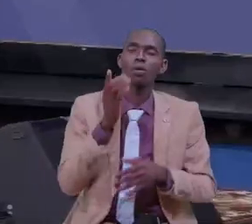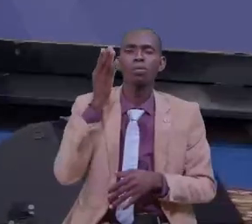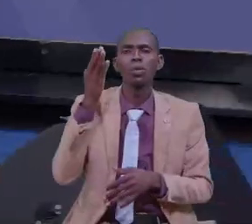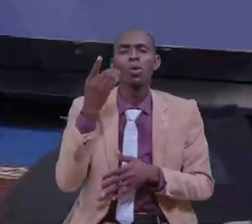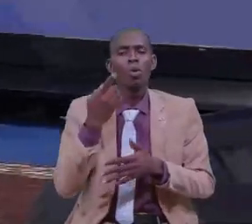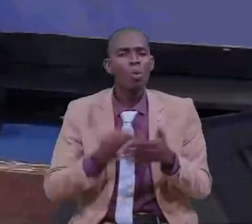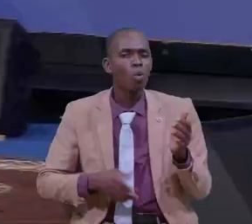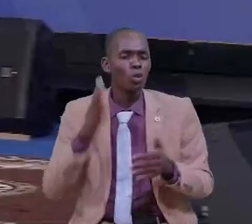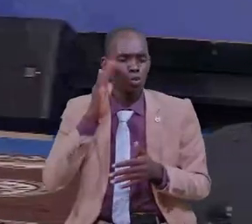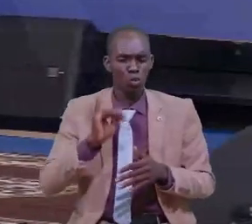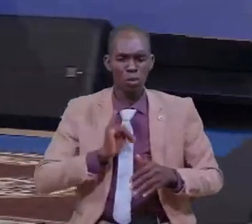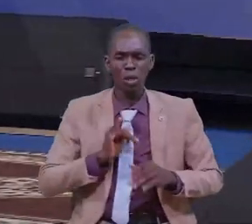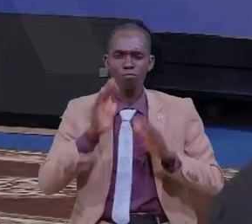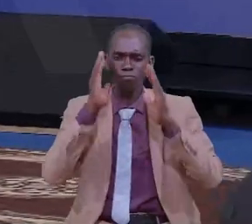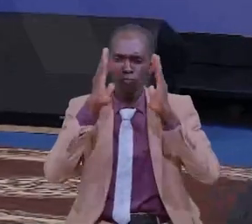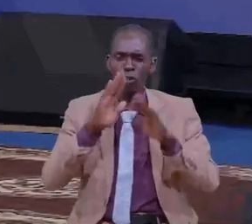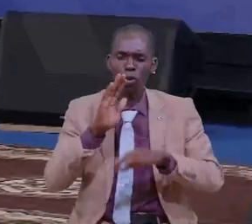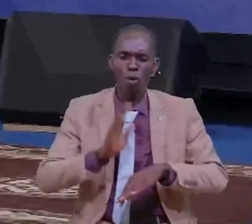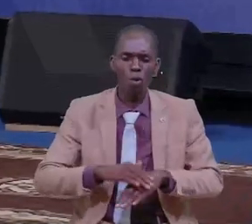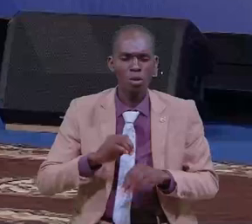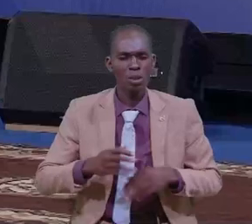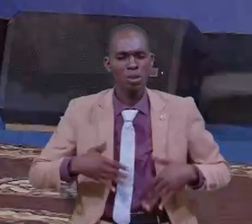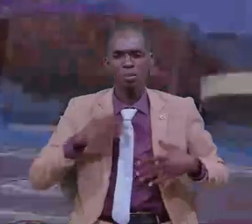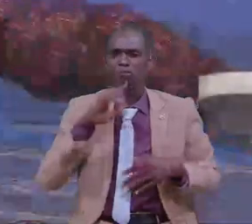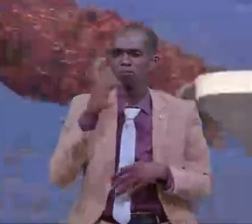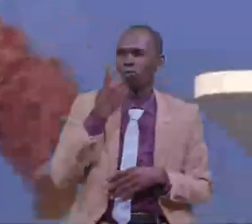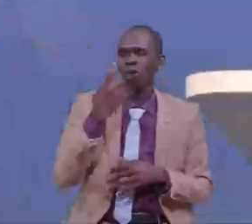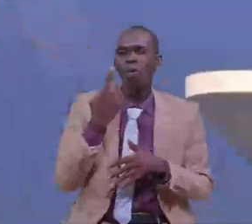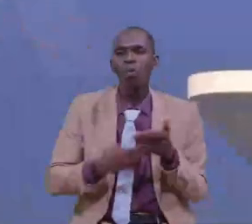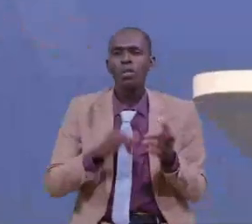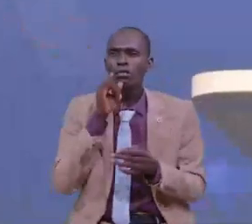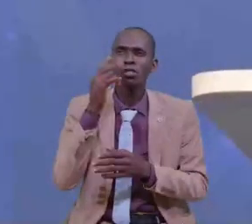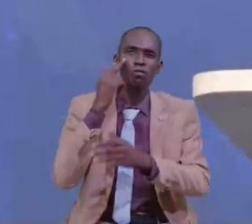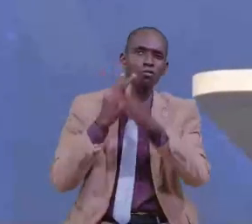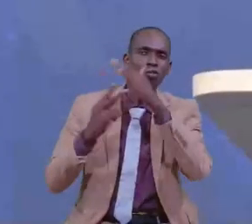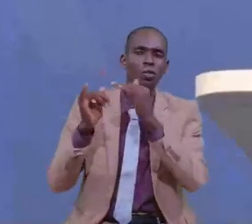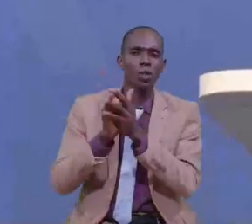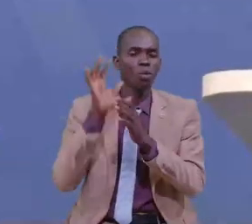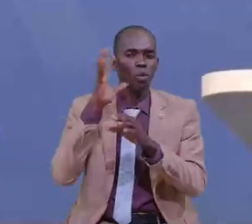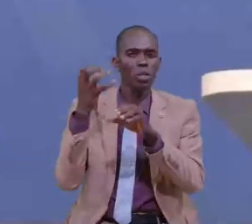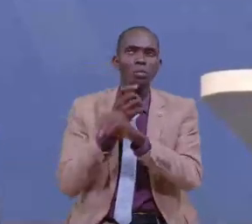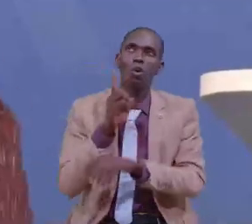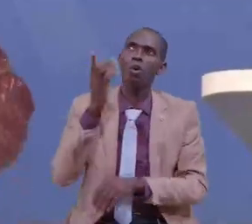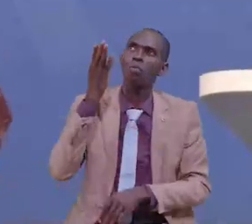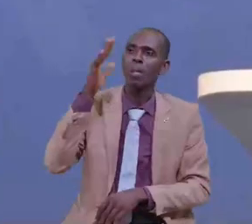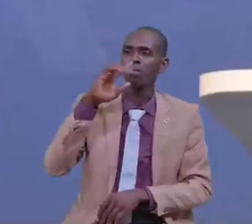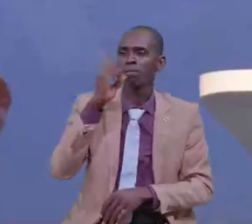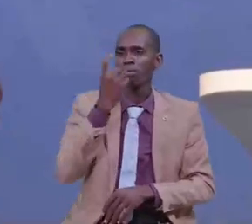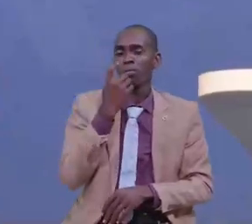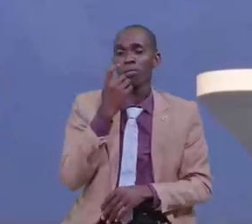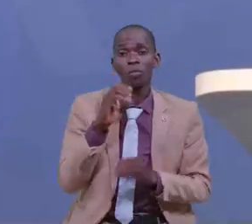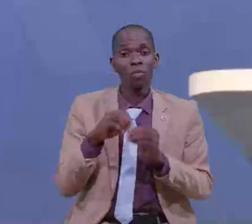Et qu'est-ce que je, sur quoi je dois me concentrer dans la vie? Et quelle est la vision qui m'amènera là-bas?